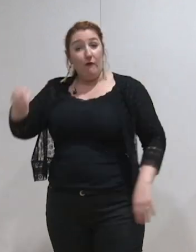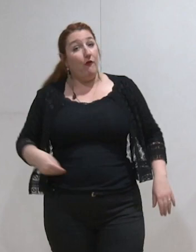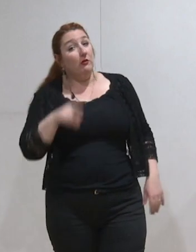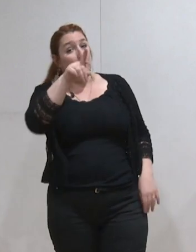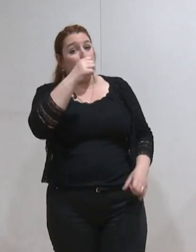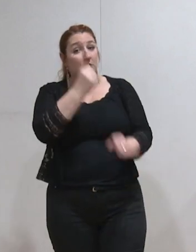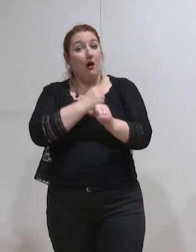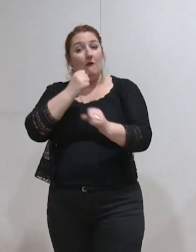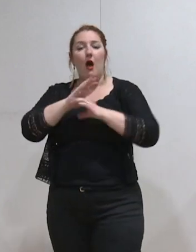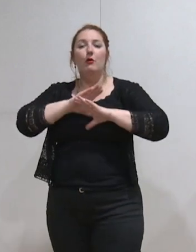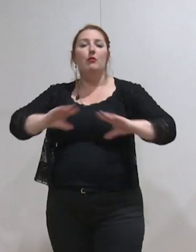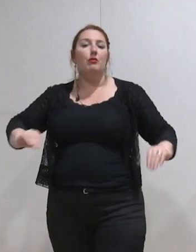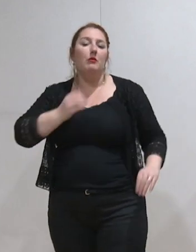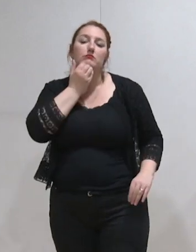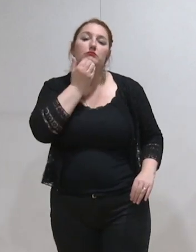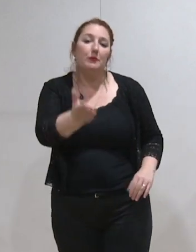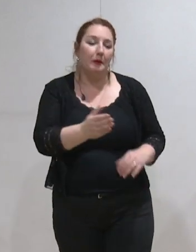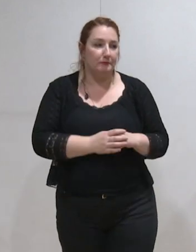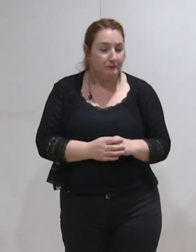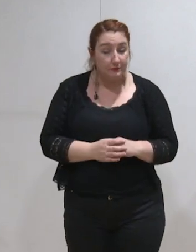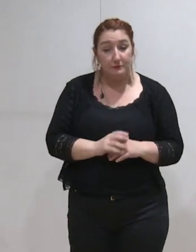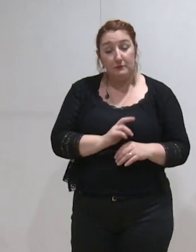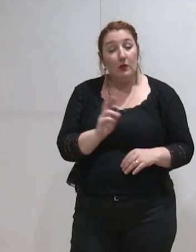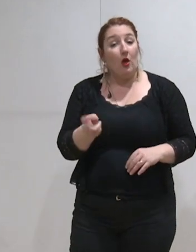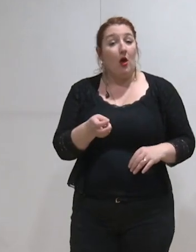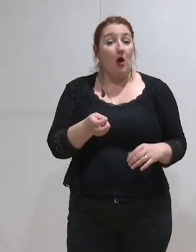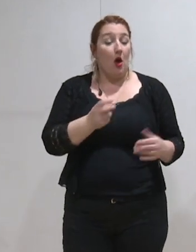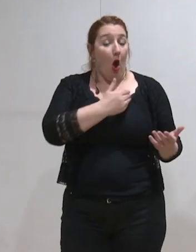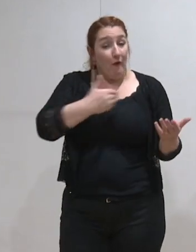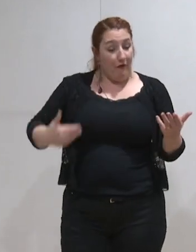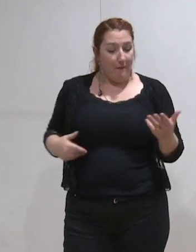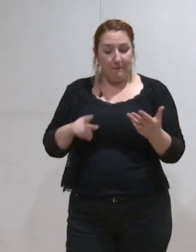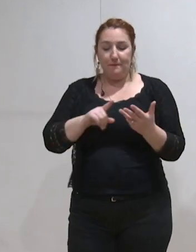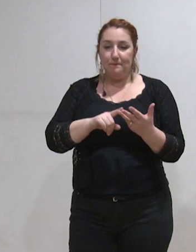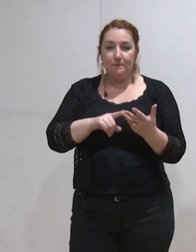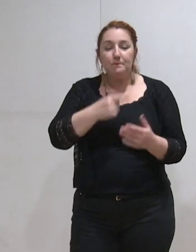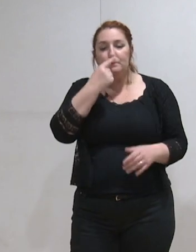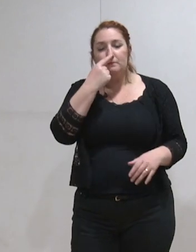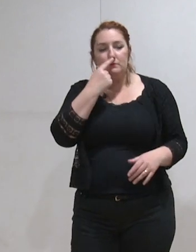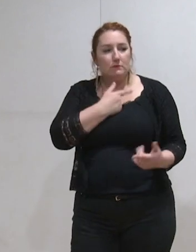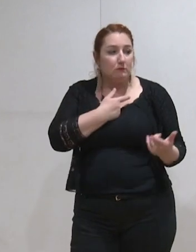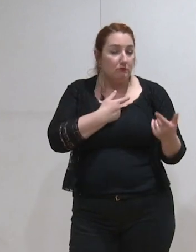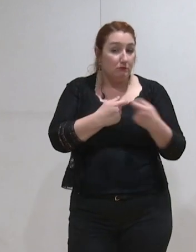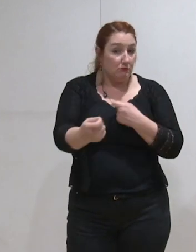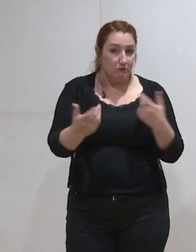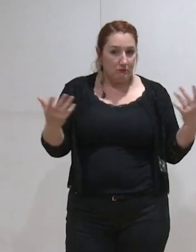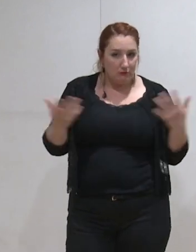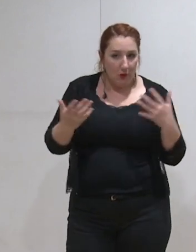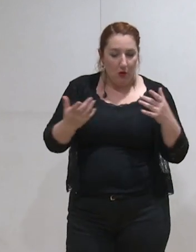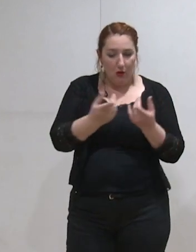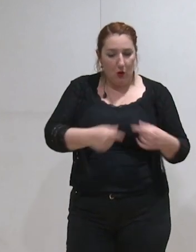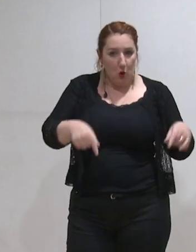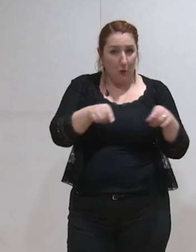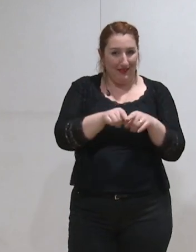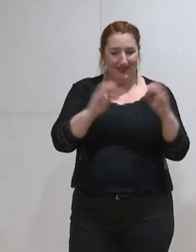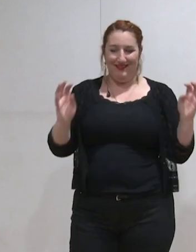travailler sereinement enfin il nous semble qu'il est particulièrement mal venu et totalement improductif d'étudier dans le même comité des